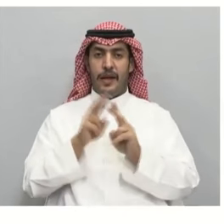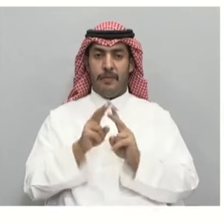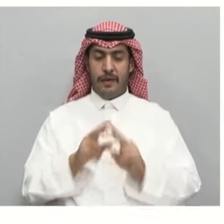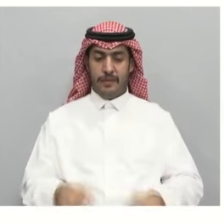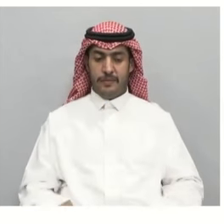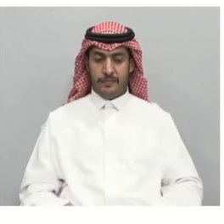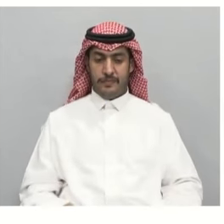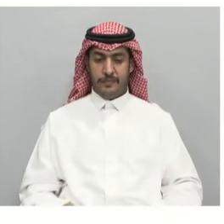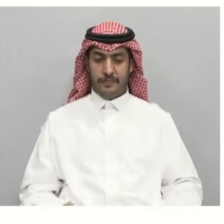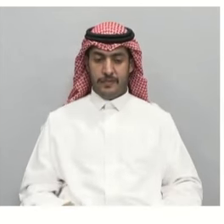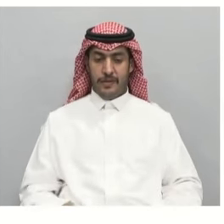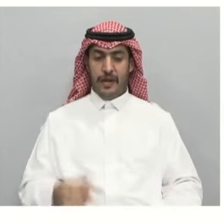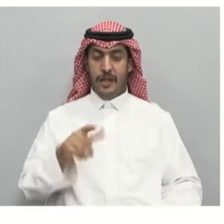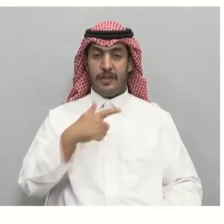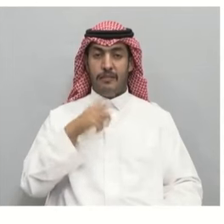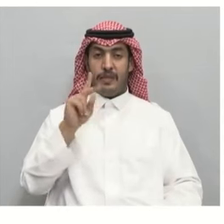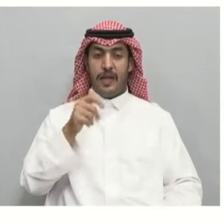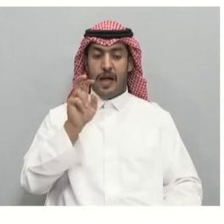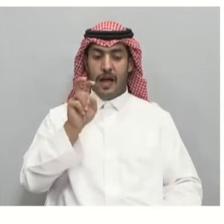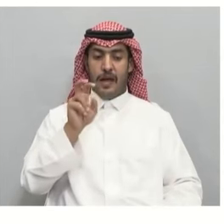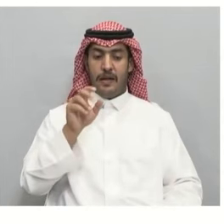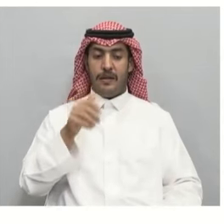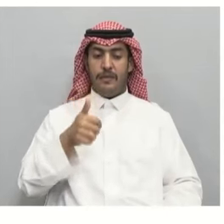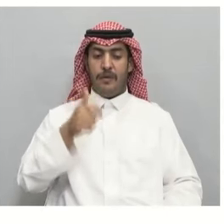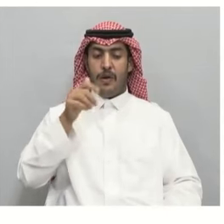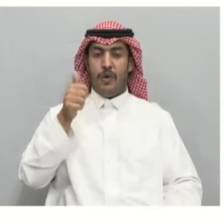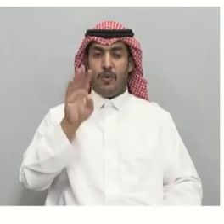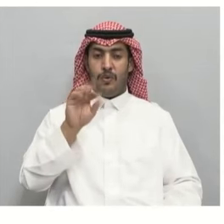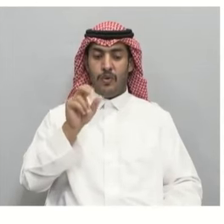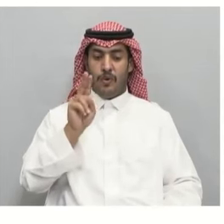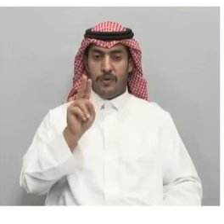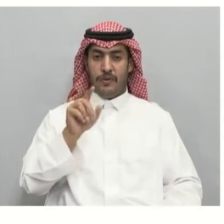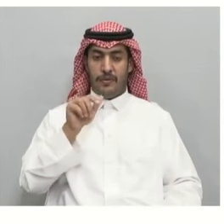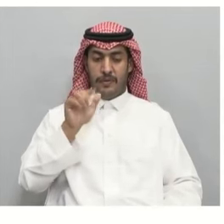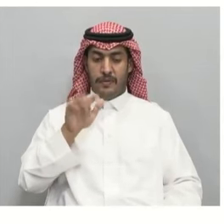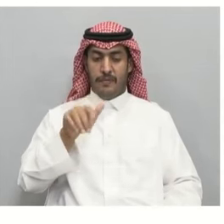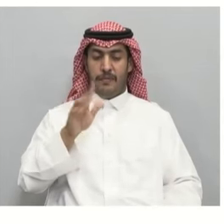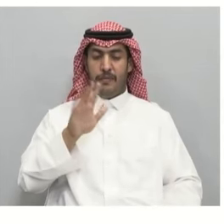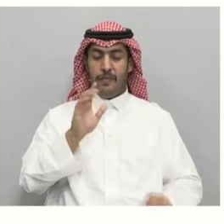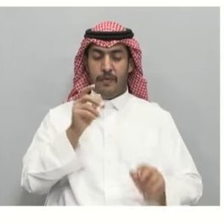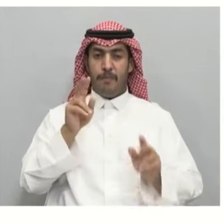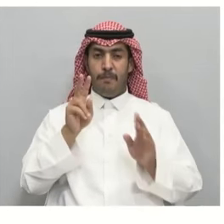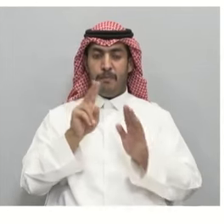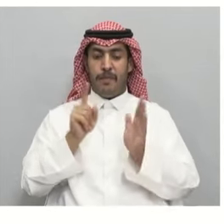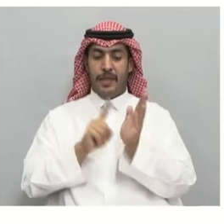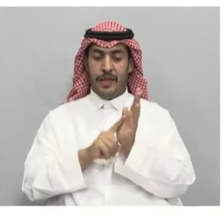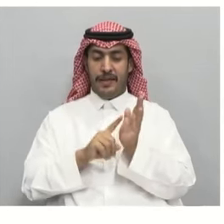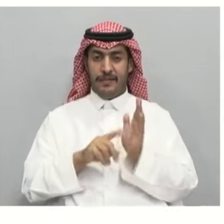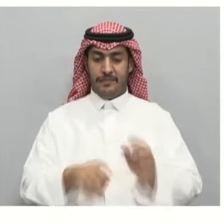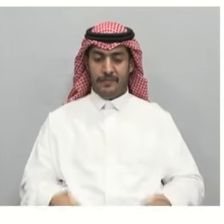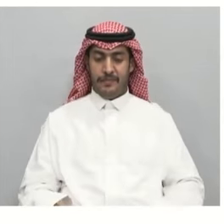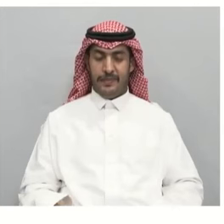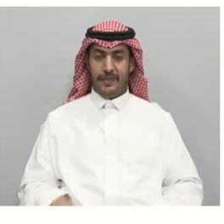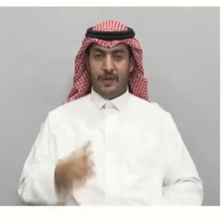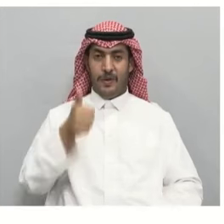الجهد الكهربائي على انه الطاقه التي يكتسبها الالكترون عند مروره بالبطاريه اذا عندما تمر